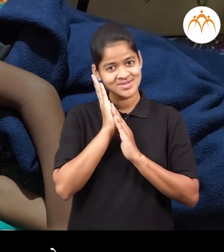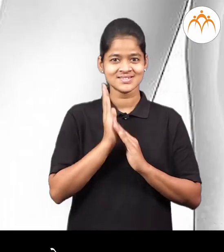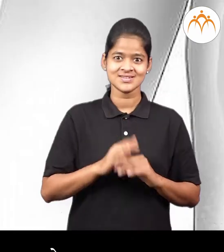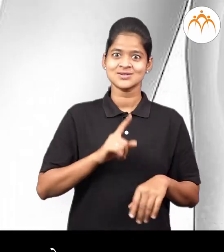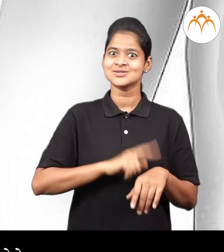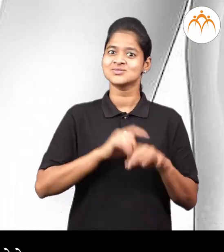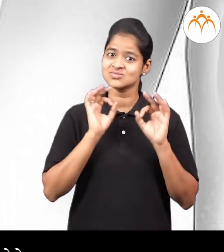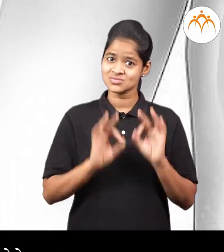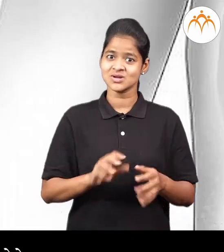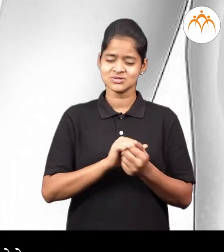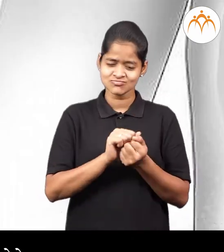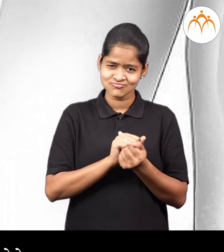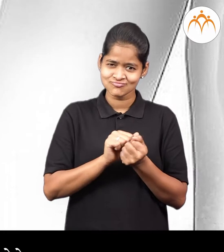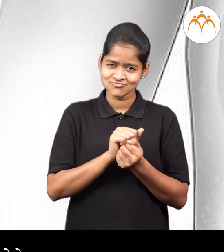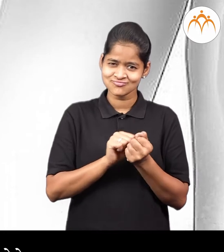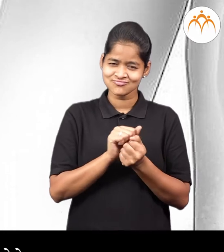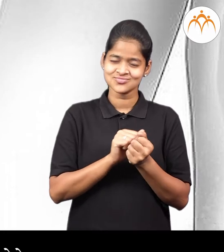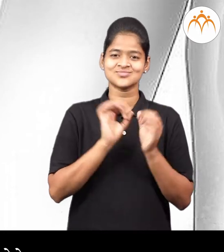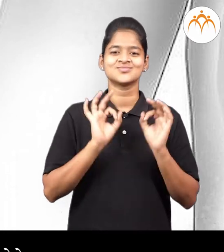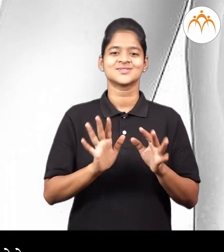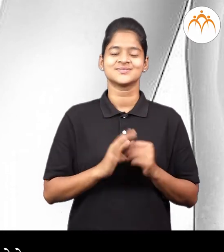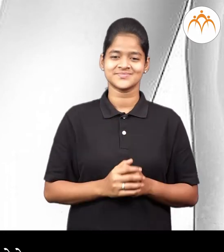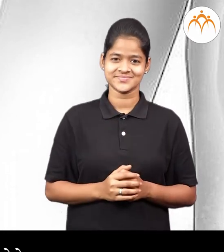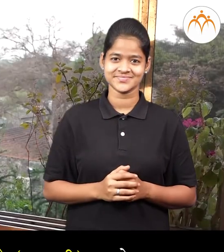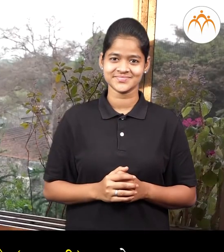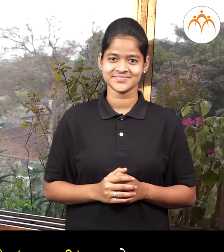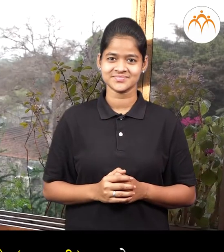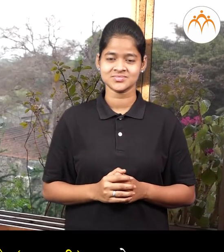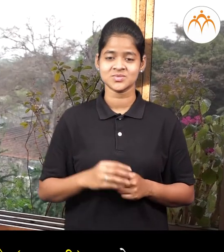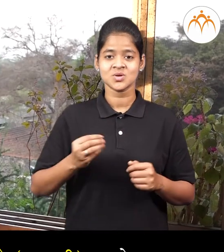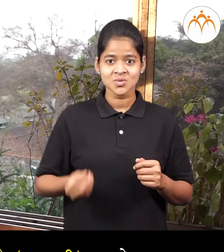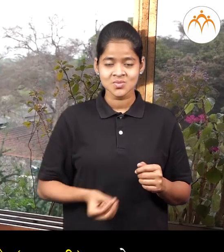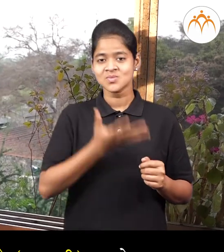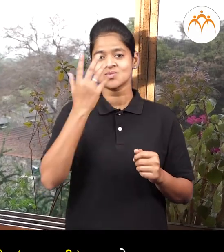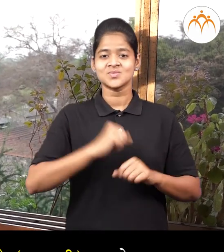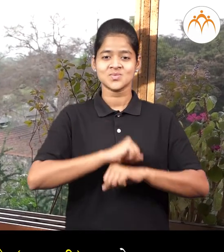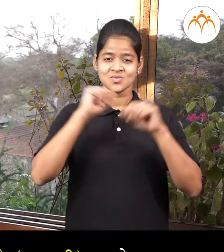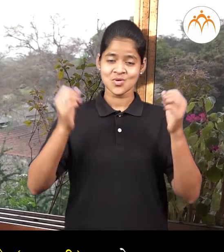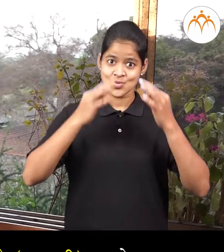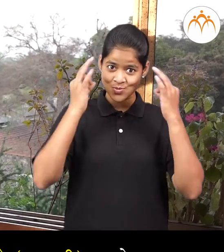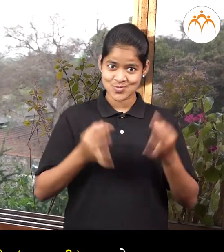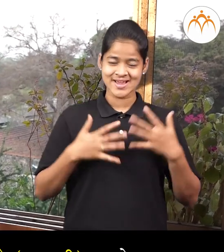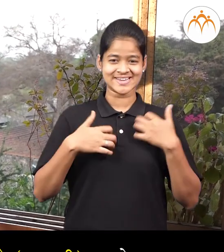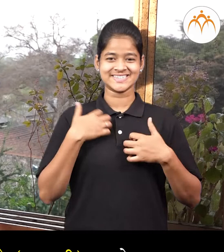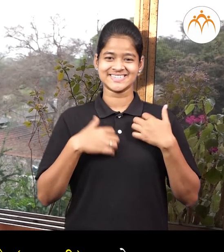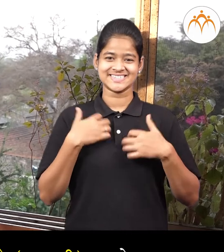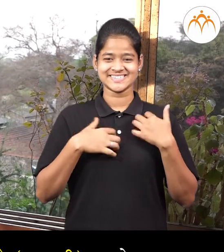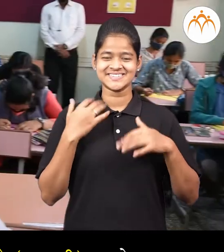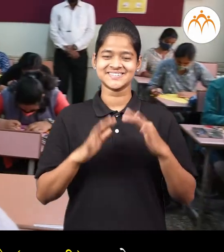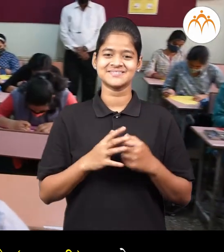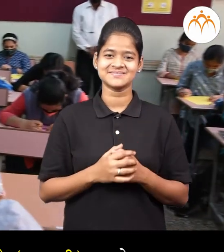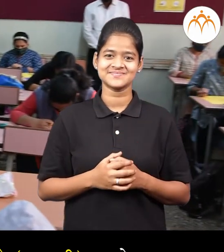पचन चांगले होते शकाई उठलेा वर ताजे तवाने उच्छा ही वाटते